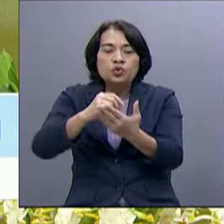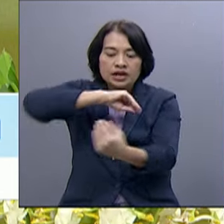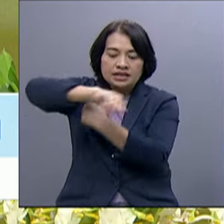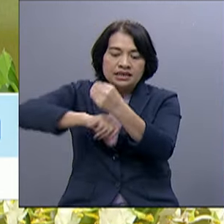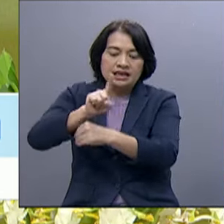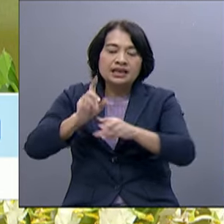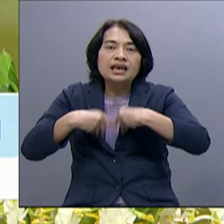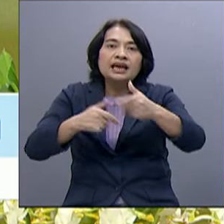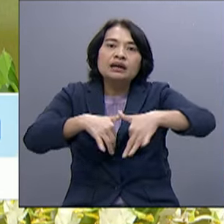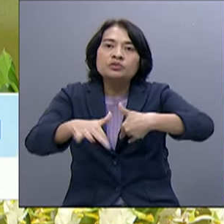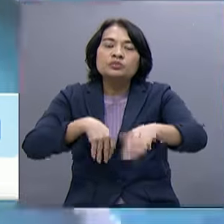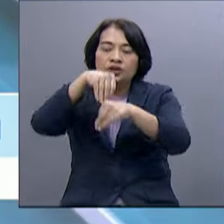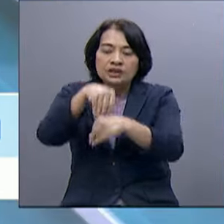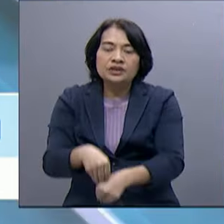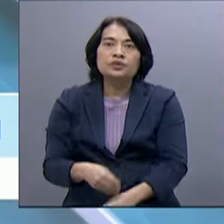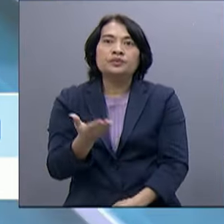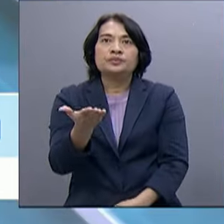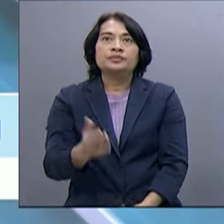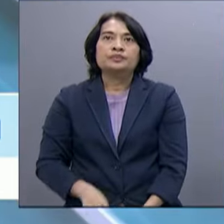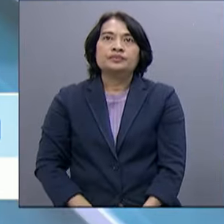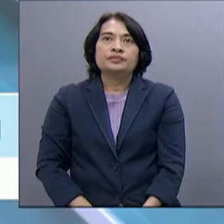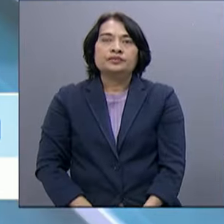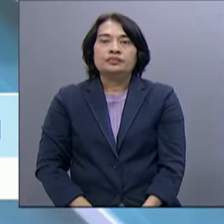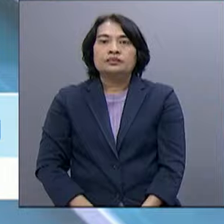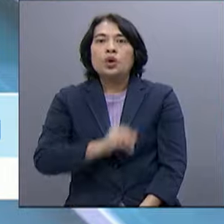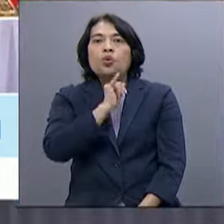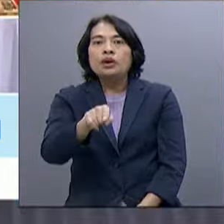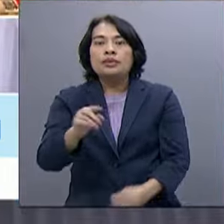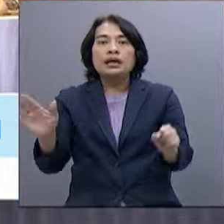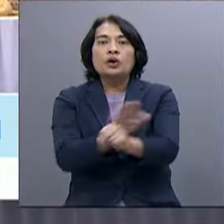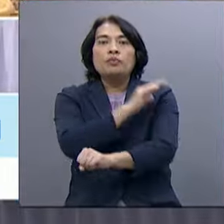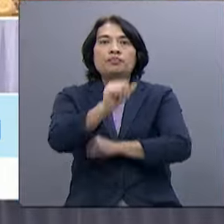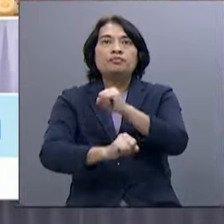าชนในพื้นที่ครับ ในปีนี้ควรไปเพราะว่าครบรอบ400ปี